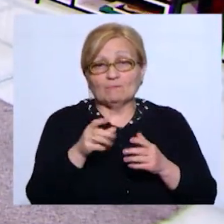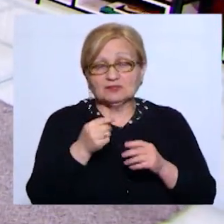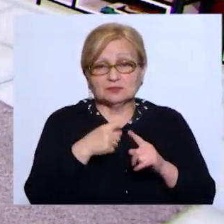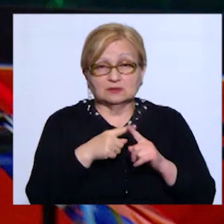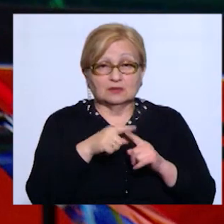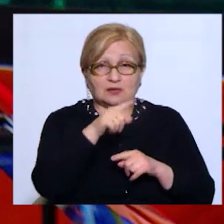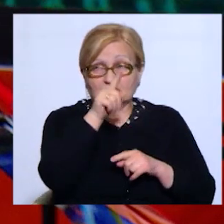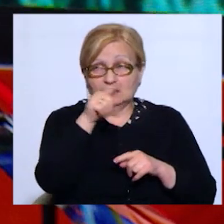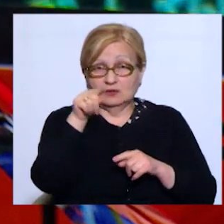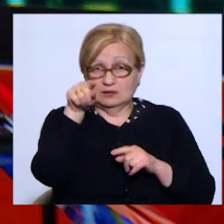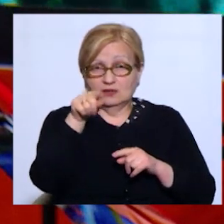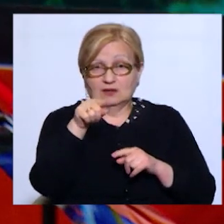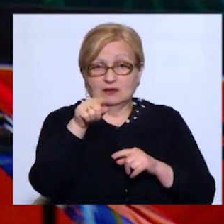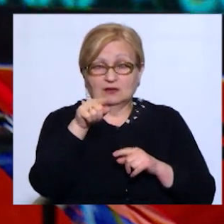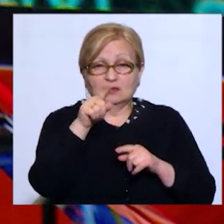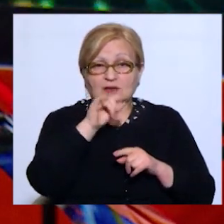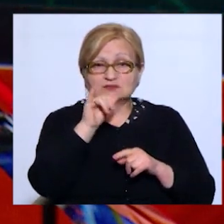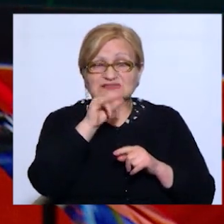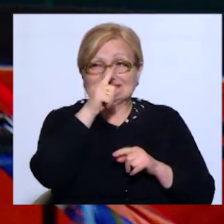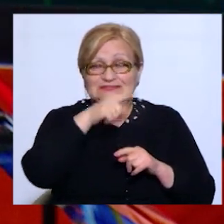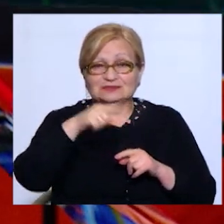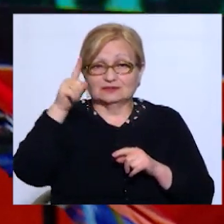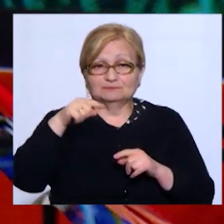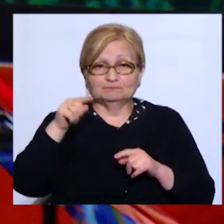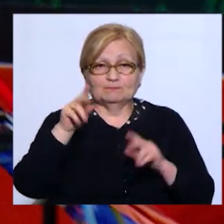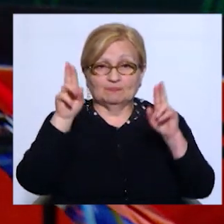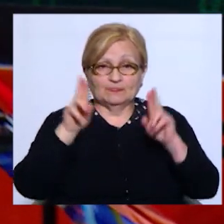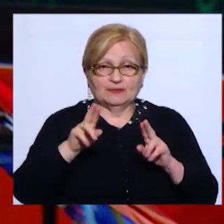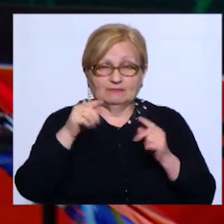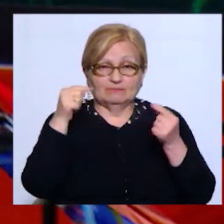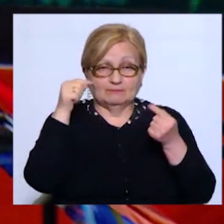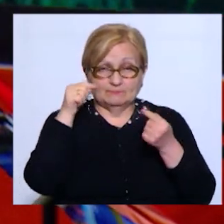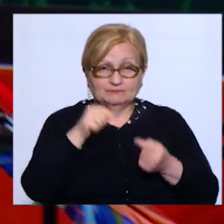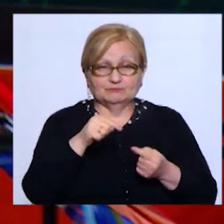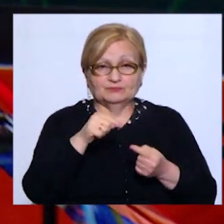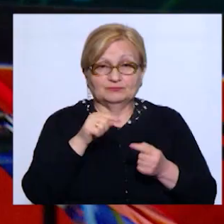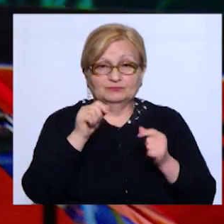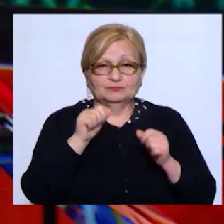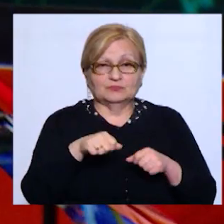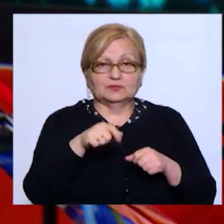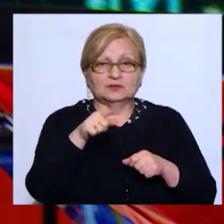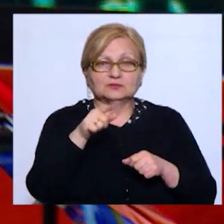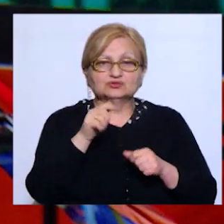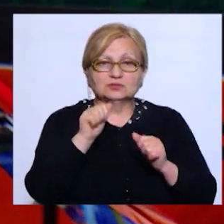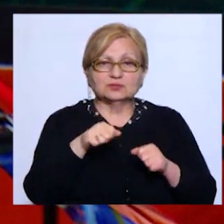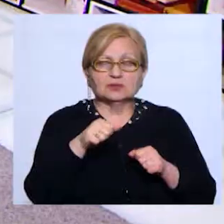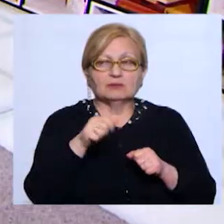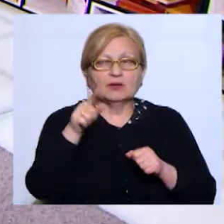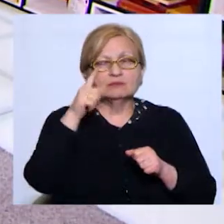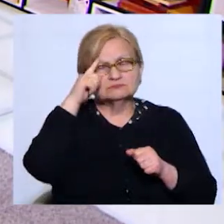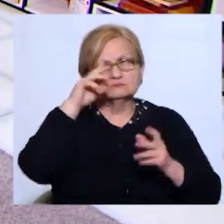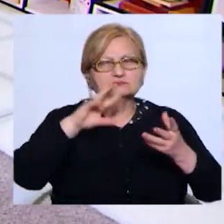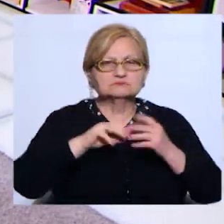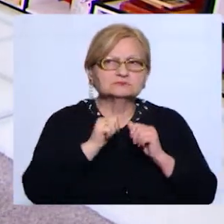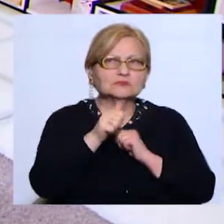ამ პროცესში აი ამ წირებზე, თქვათ ამ გრაფიკებზე ფორმულის შესაბამისობა და შეფასება, შეიძლება პროგნოზი გააკეთო,